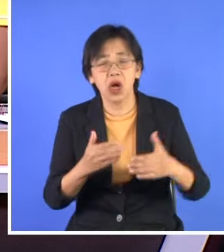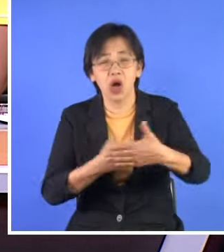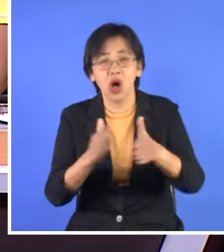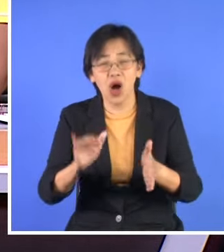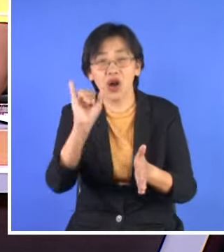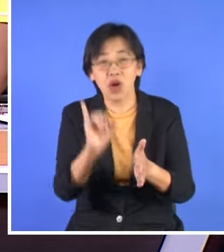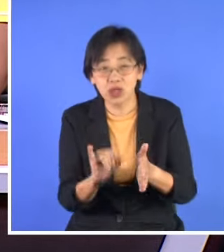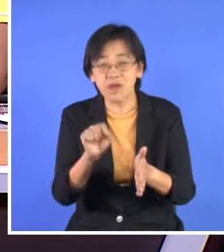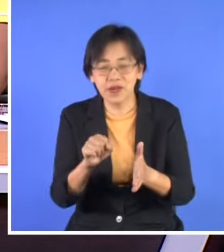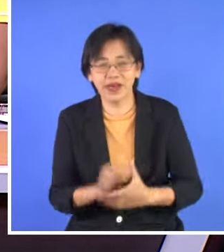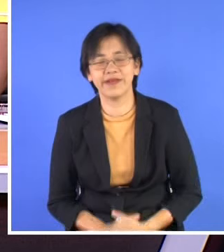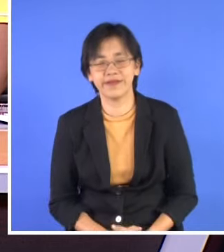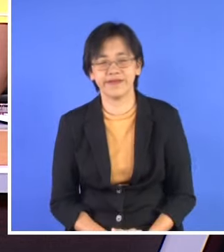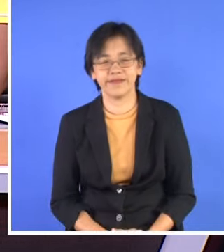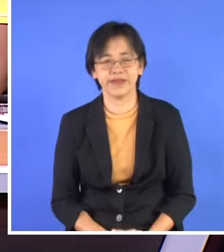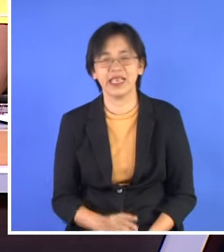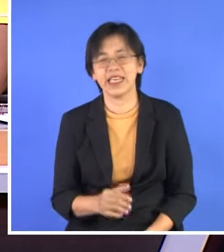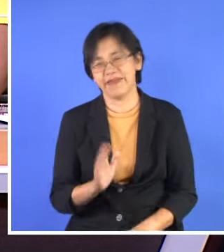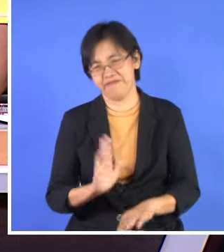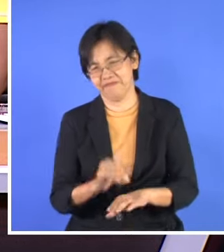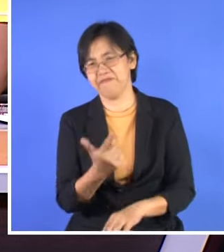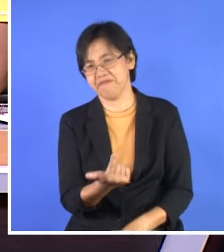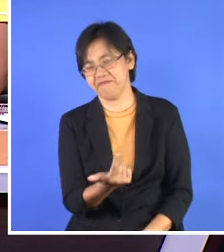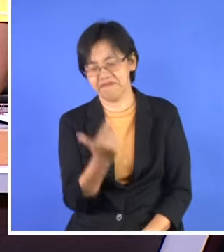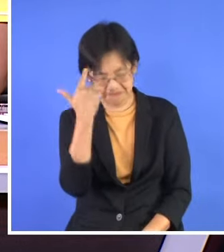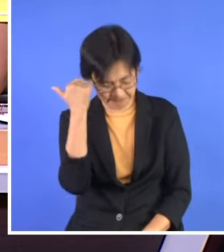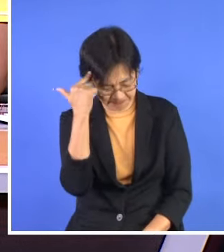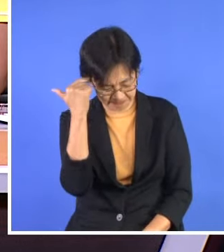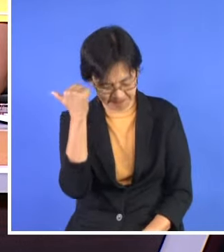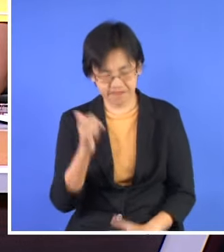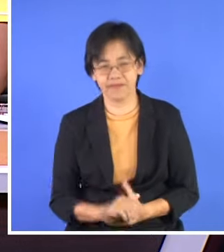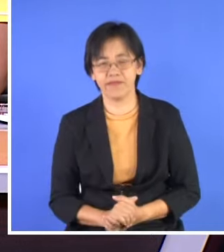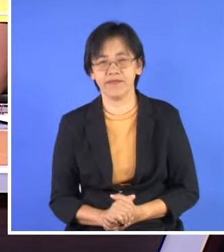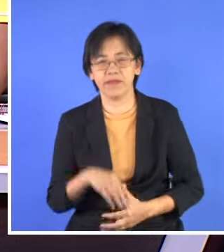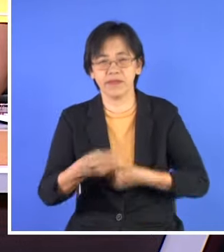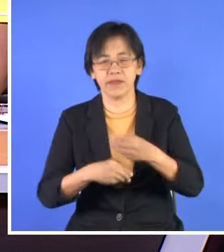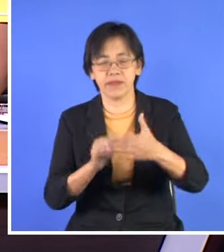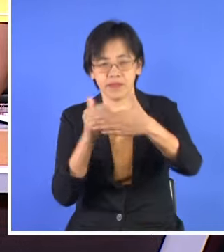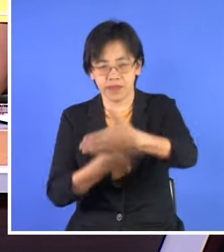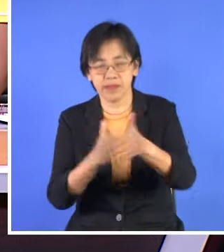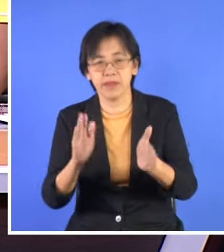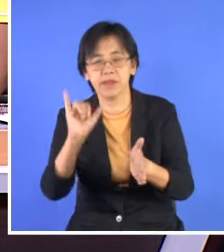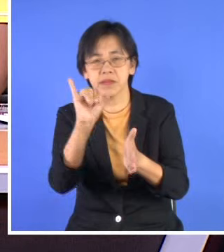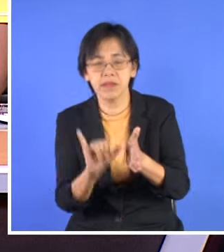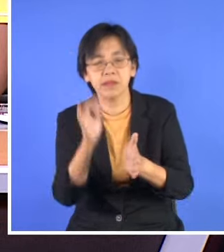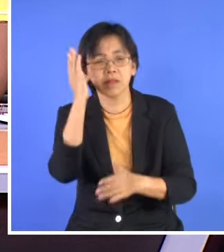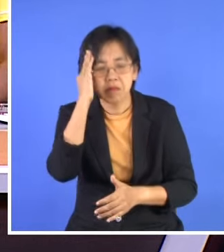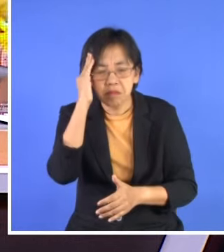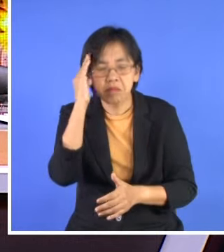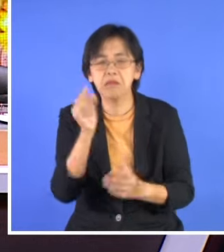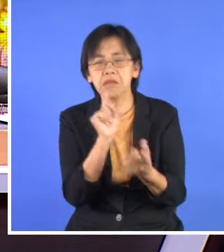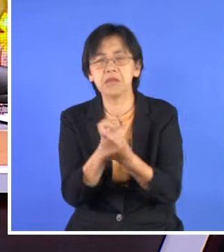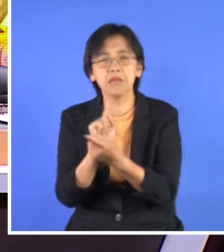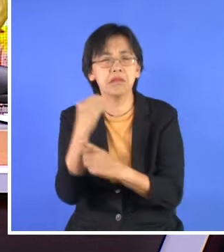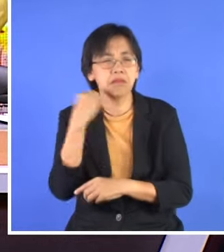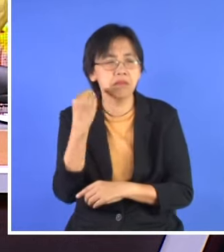กต ้ องเก่งมาก เก่งมากเก่งมาก ทีนี้ไอการขายลงศพเนี่ยที่ผ่านมาเราก็จะเห็นนะครับตามร้านตามรว